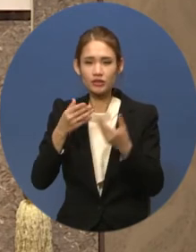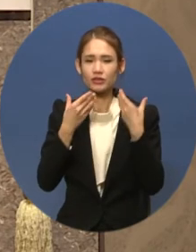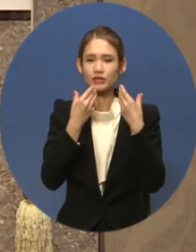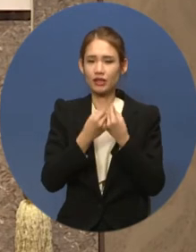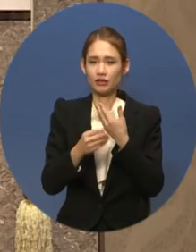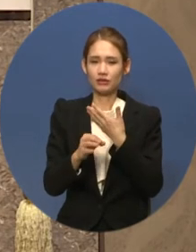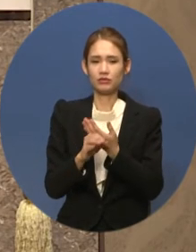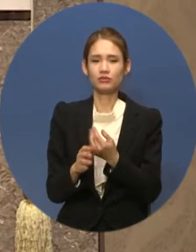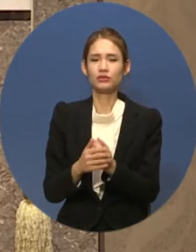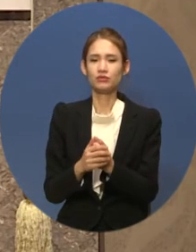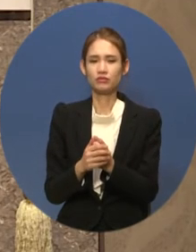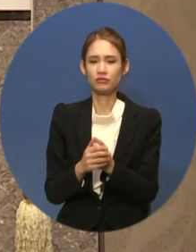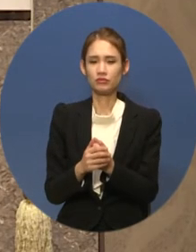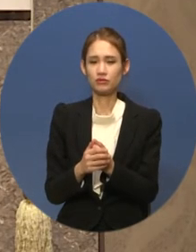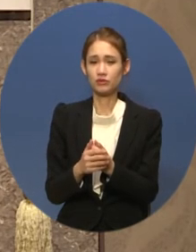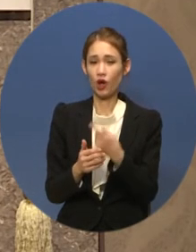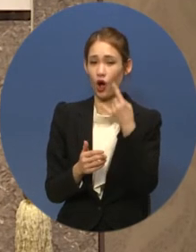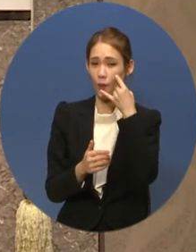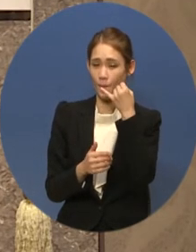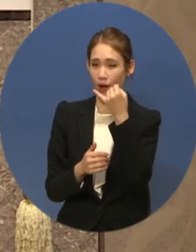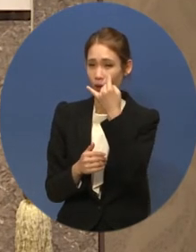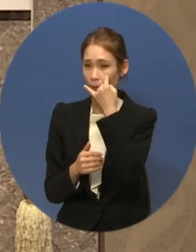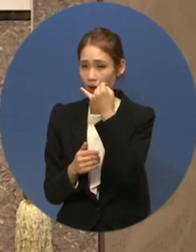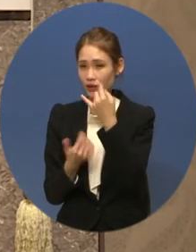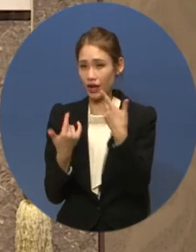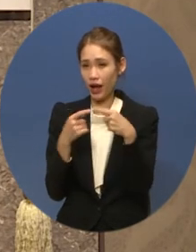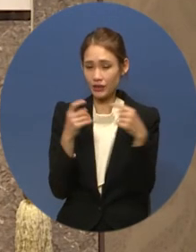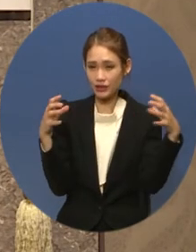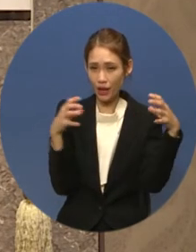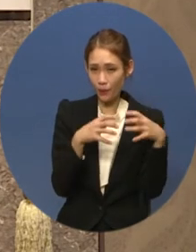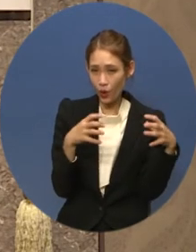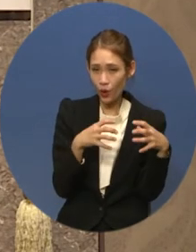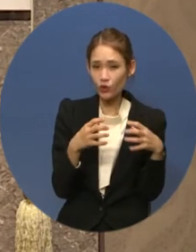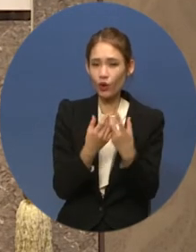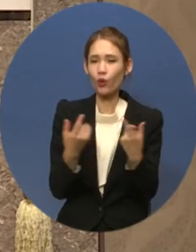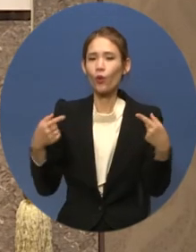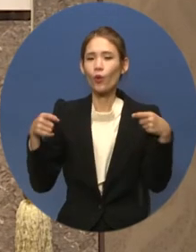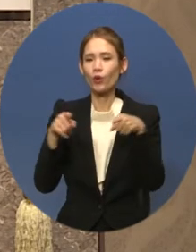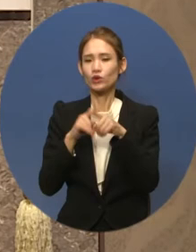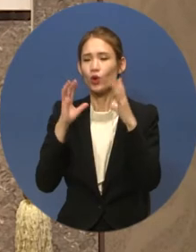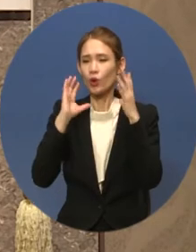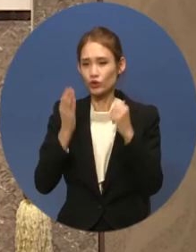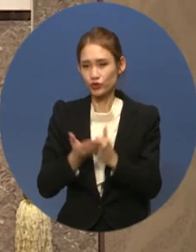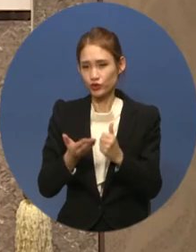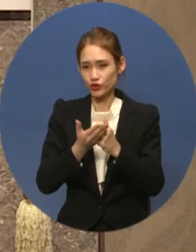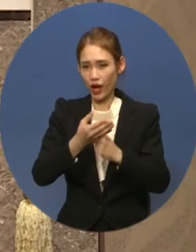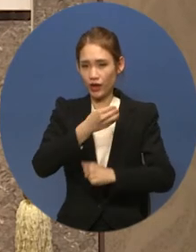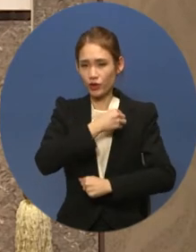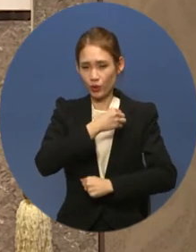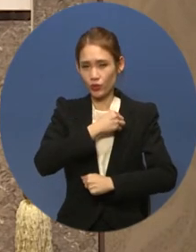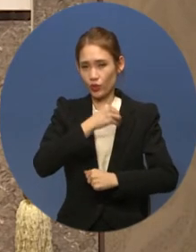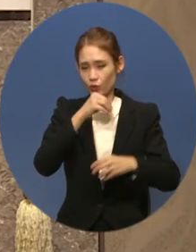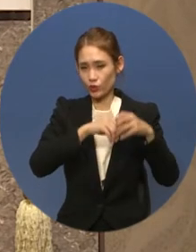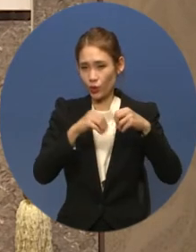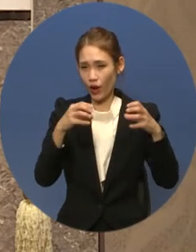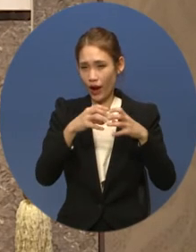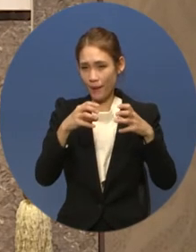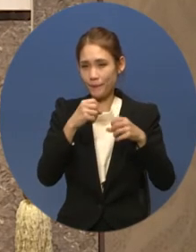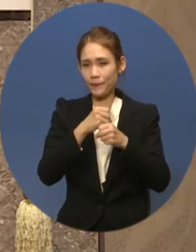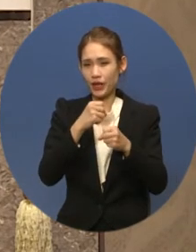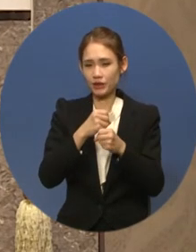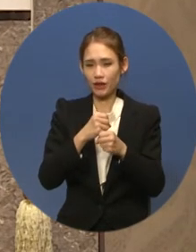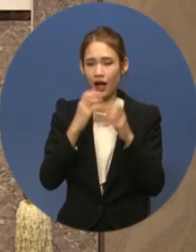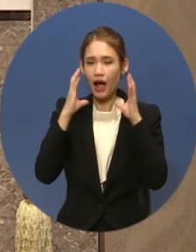있죠 엄마들끼리 모여 가지고 공동육아 협동조합 을 만드는 경우들이 꽤 많습니다 아이들을 잘 키우기